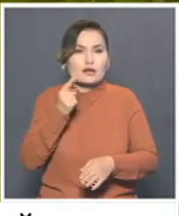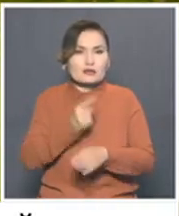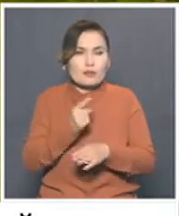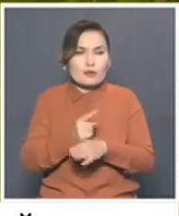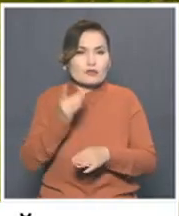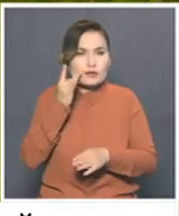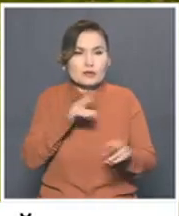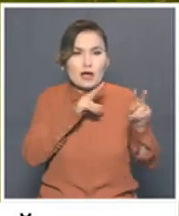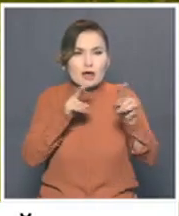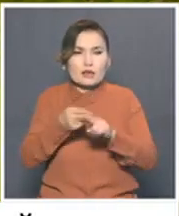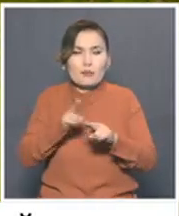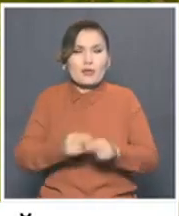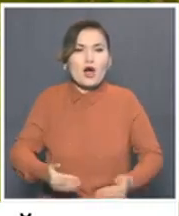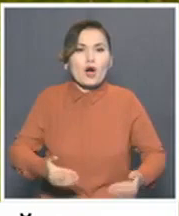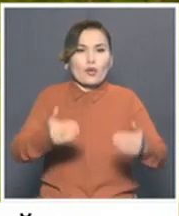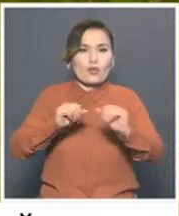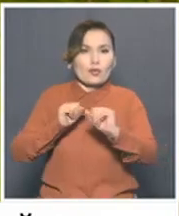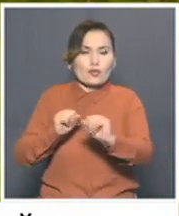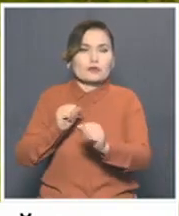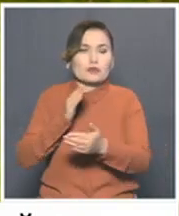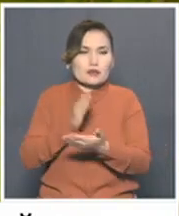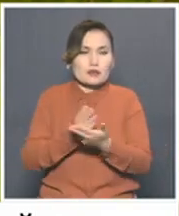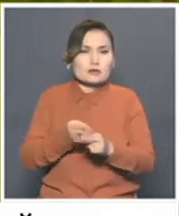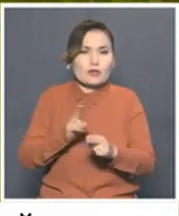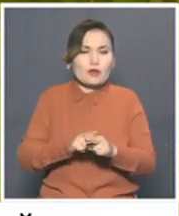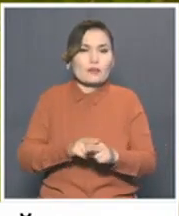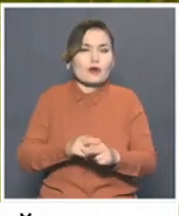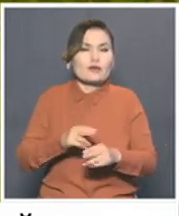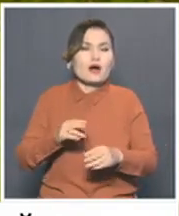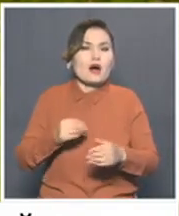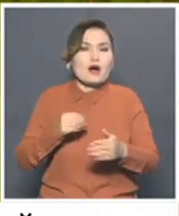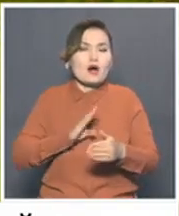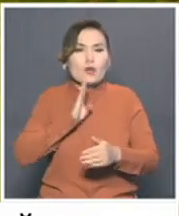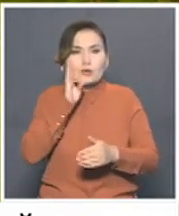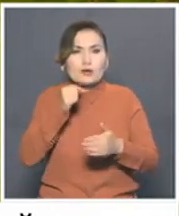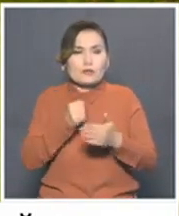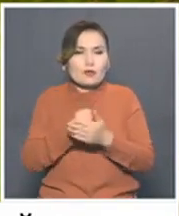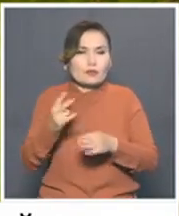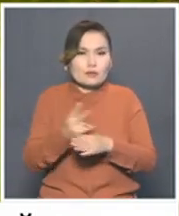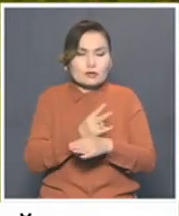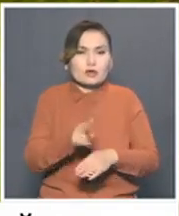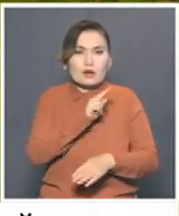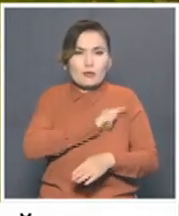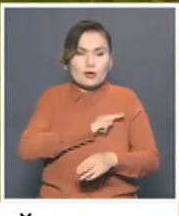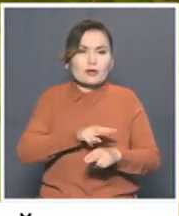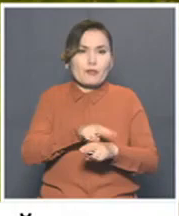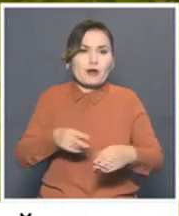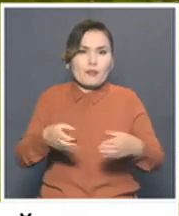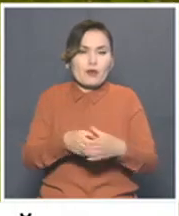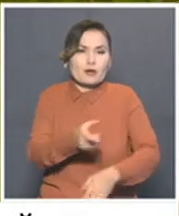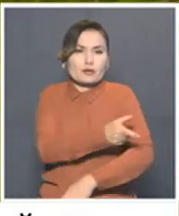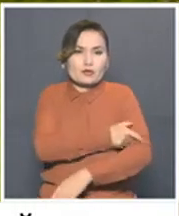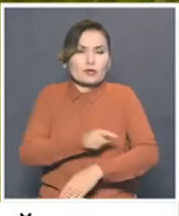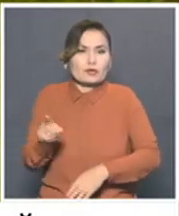де аумақты қоршауды күнде сағат 09:00-ден таңғы 21:00-ге шейін арнайы басқарманың департамент полиция